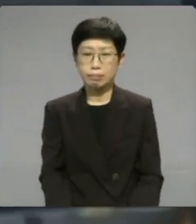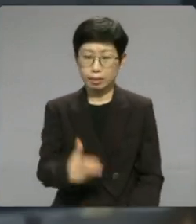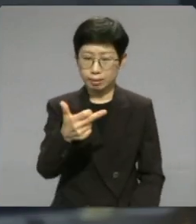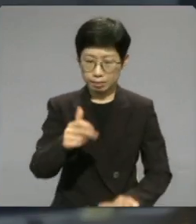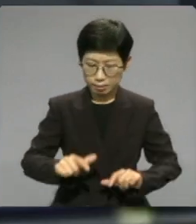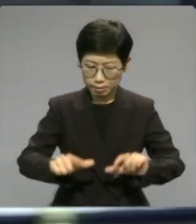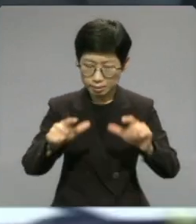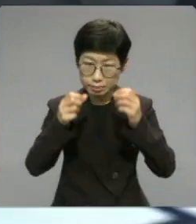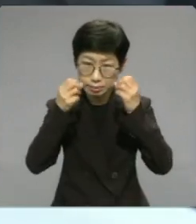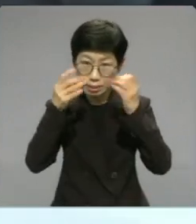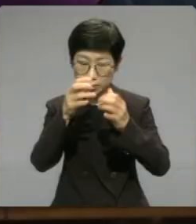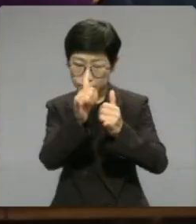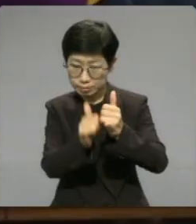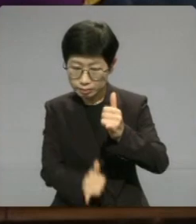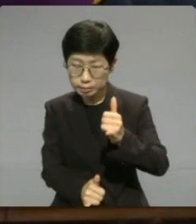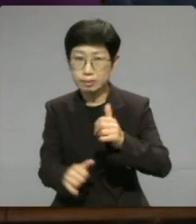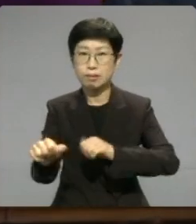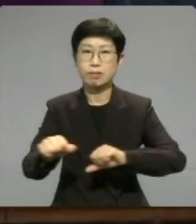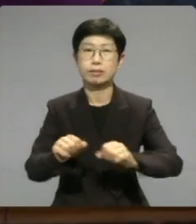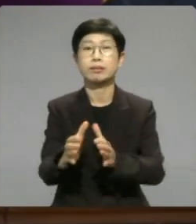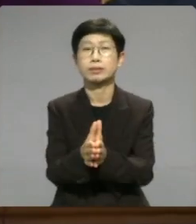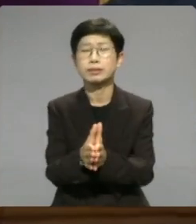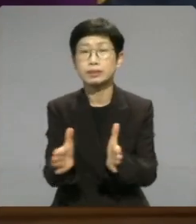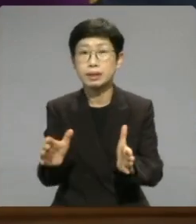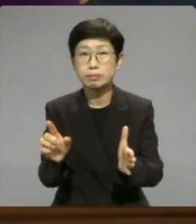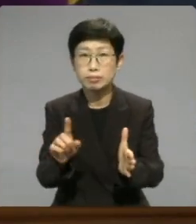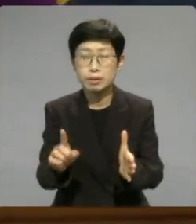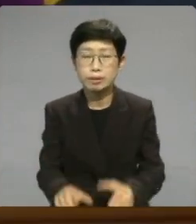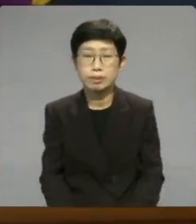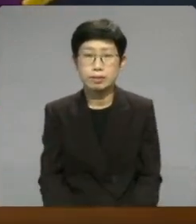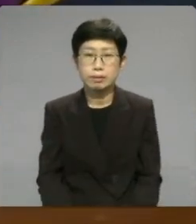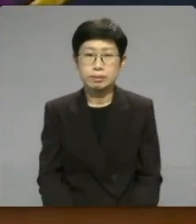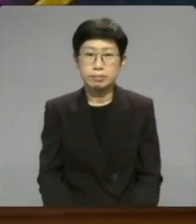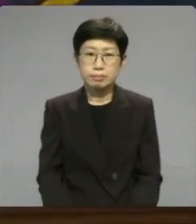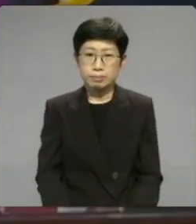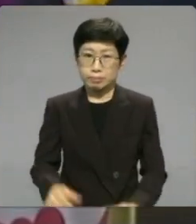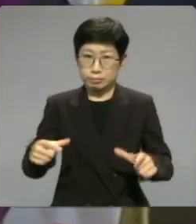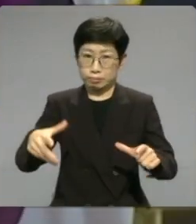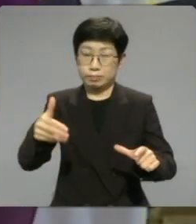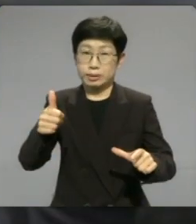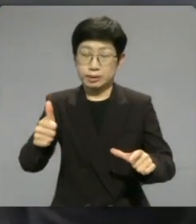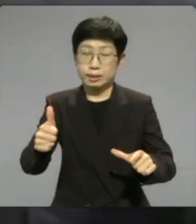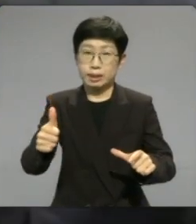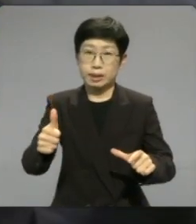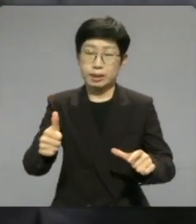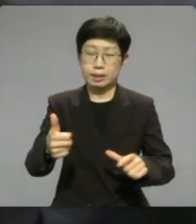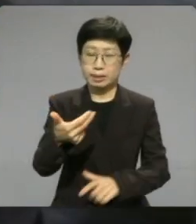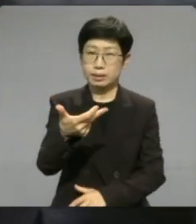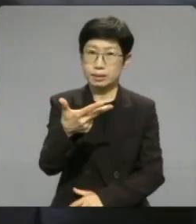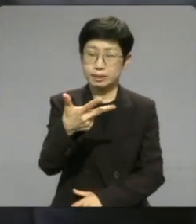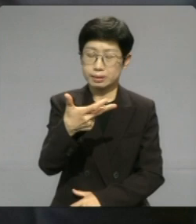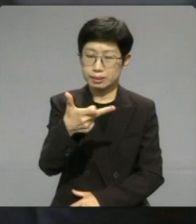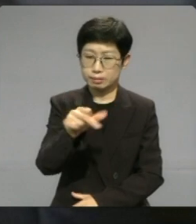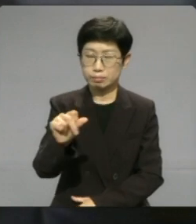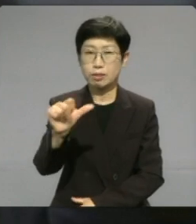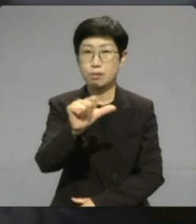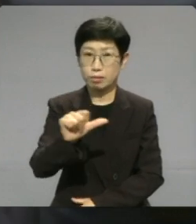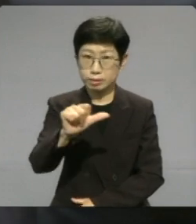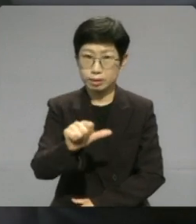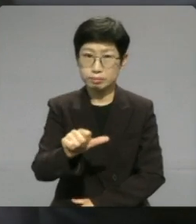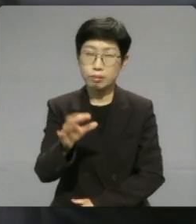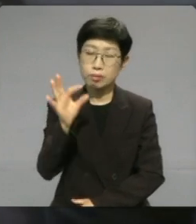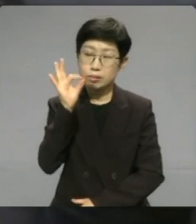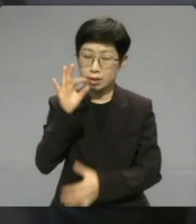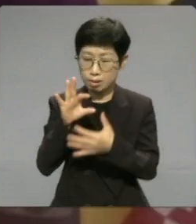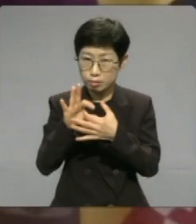17일 새로운 역사적 움직임이 일어났습니다 웨스 무어 메릴랜드 주지사가 17만 5천건에 달라는 대마초